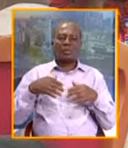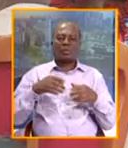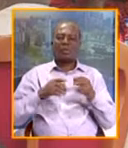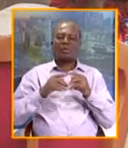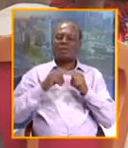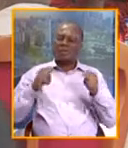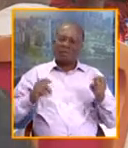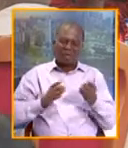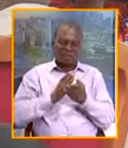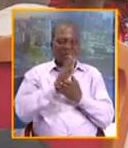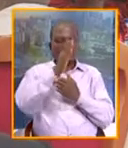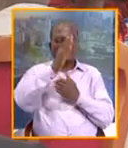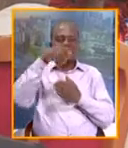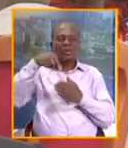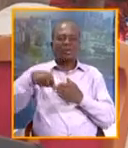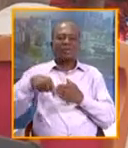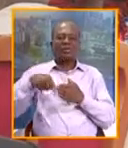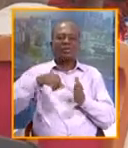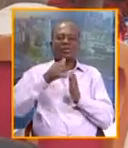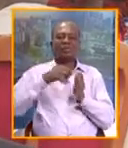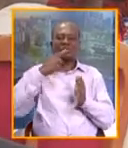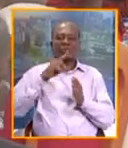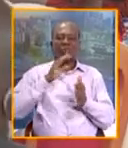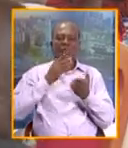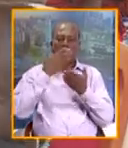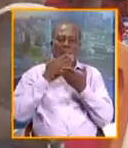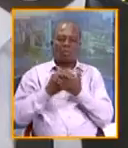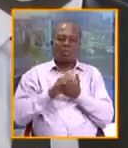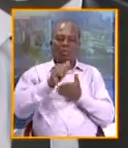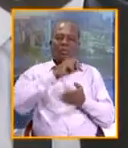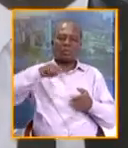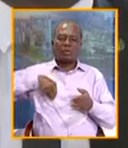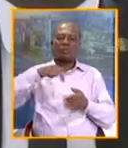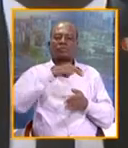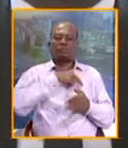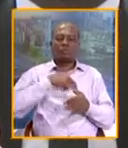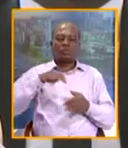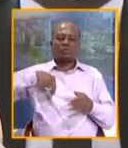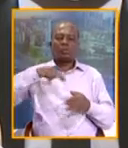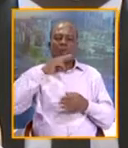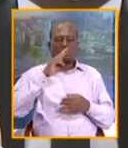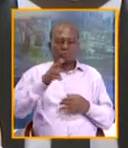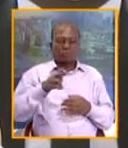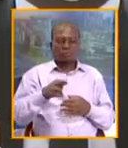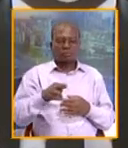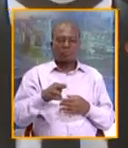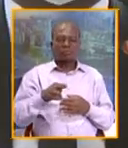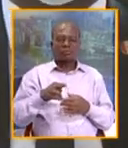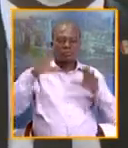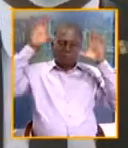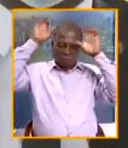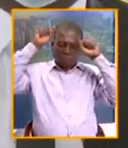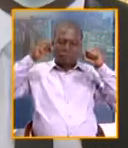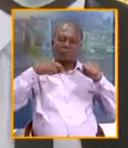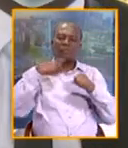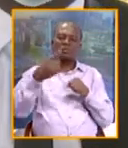qu il incline ceux qui sont de bonne foi et nous nous le sommes président vous